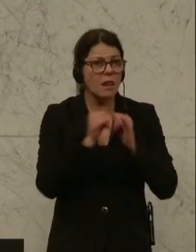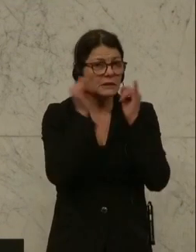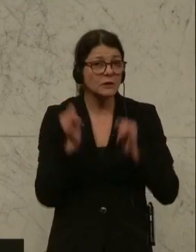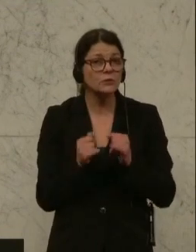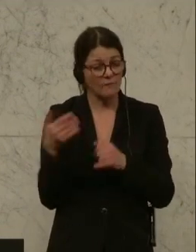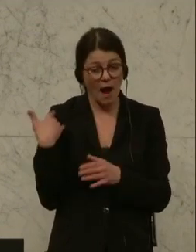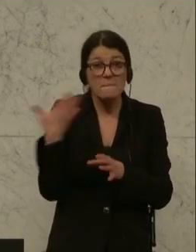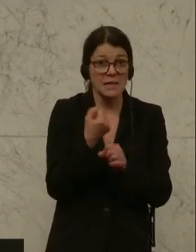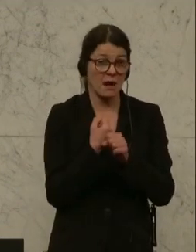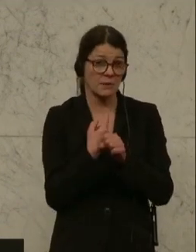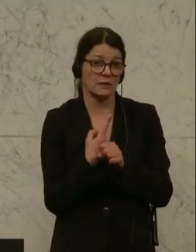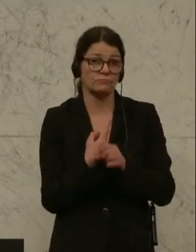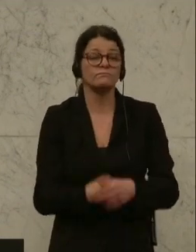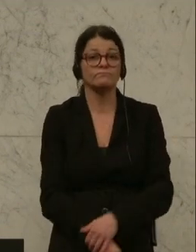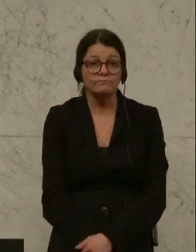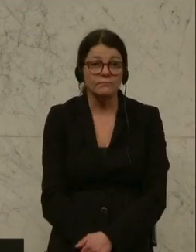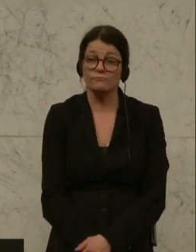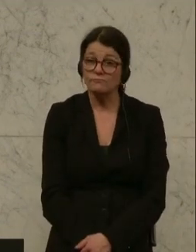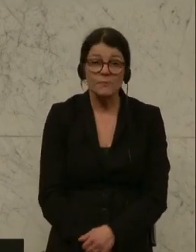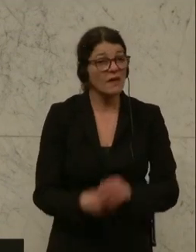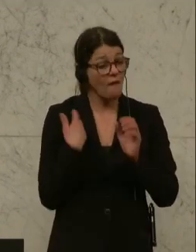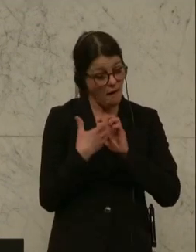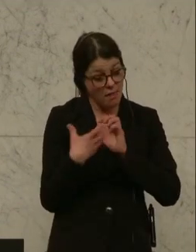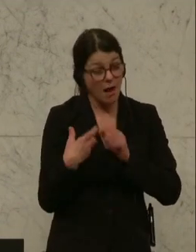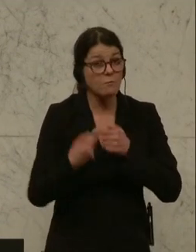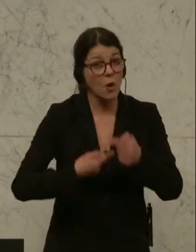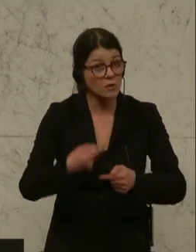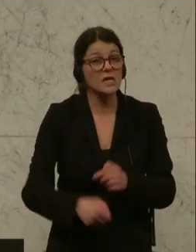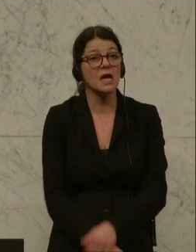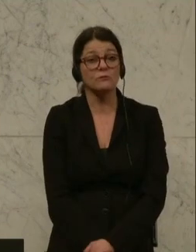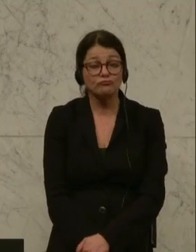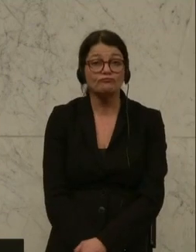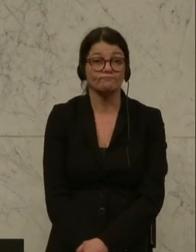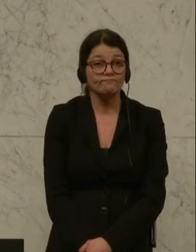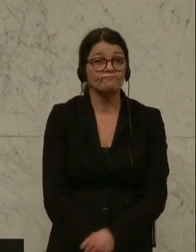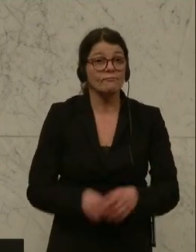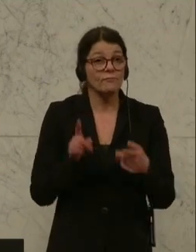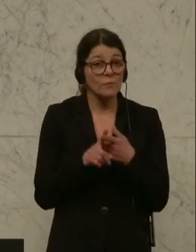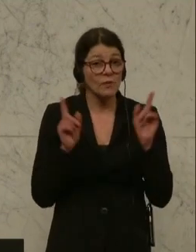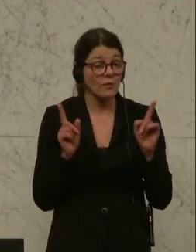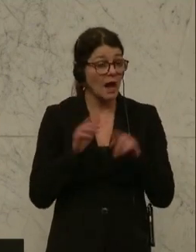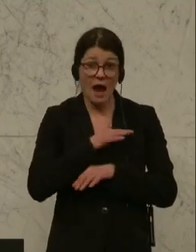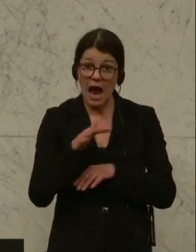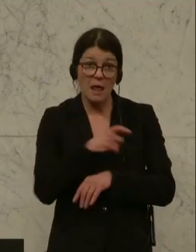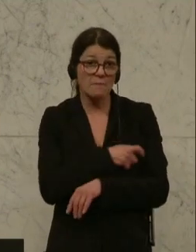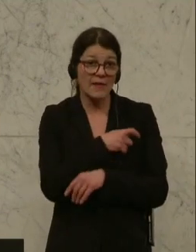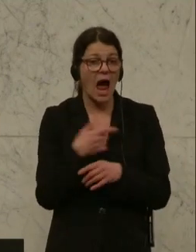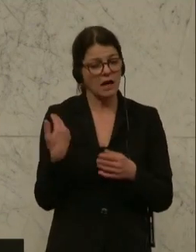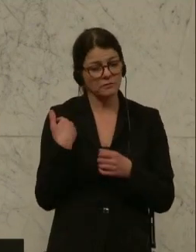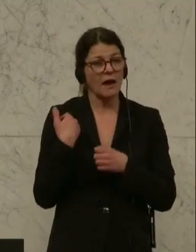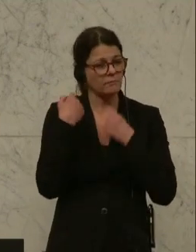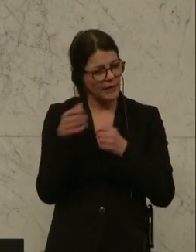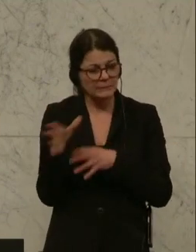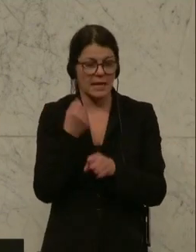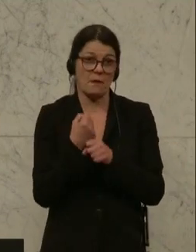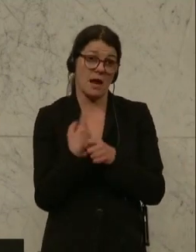die daran mitgewirkt haben es war ein längerer Prozess und es haben hier alle Parteien intensiv mitgewirkt